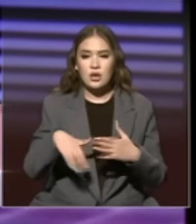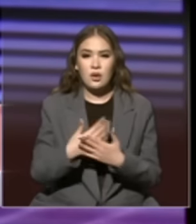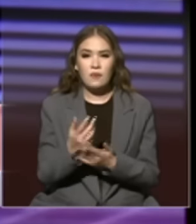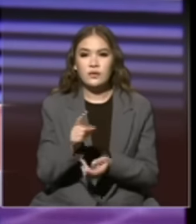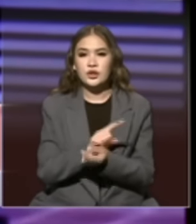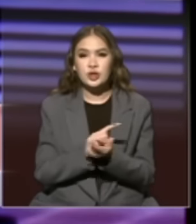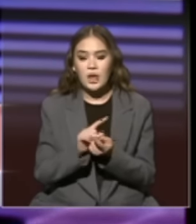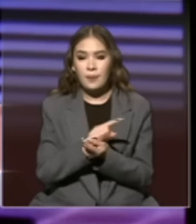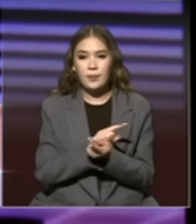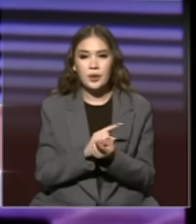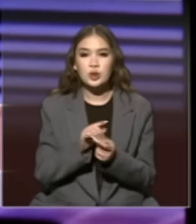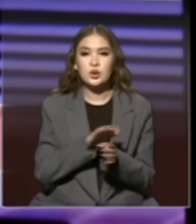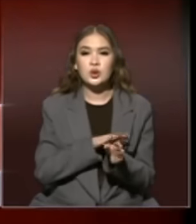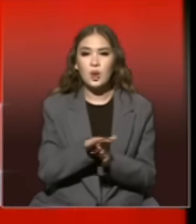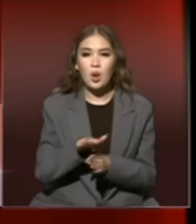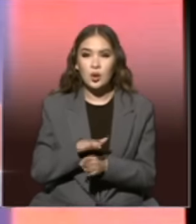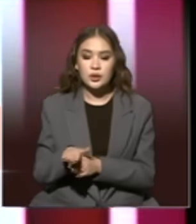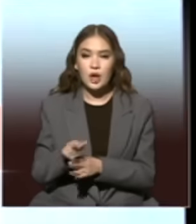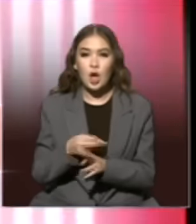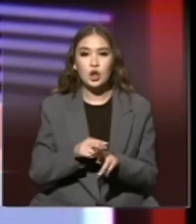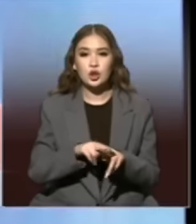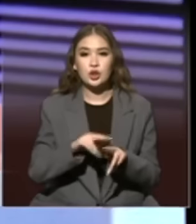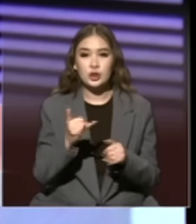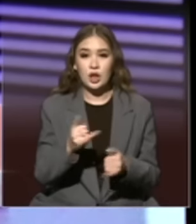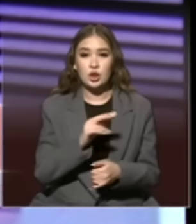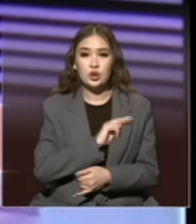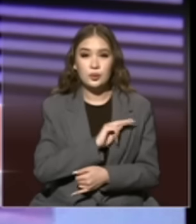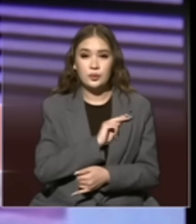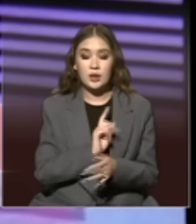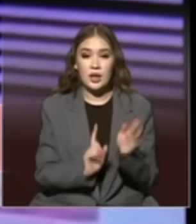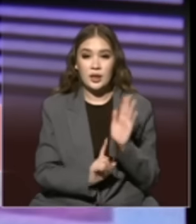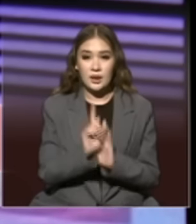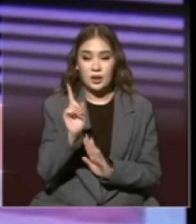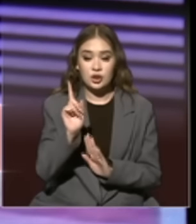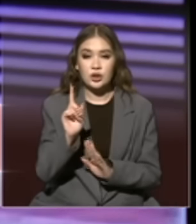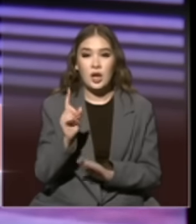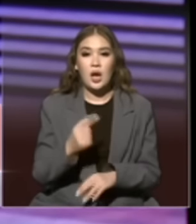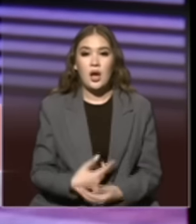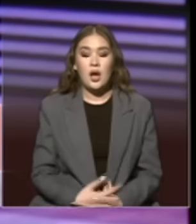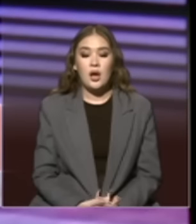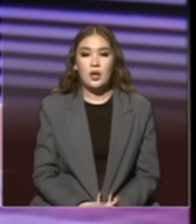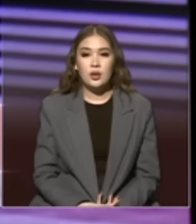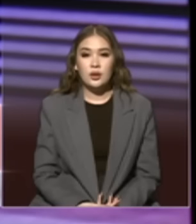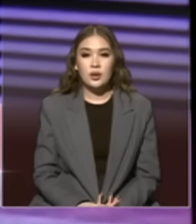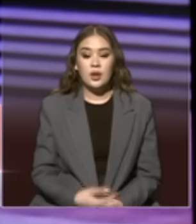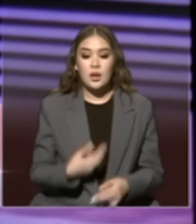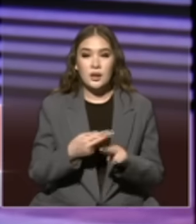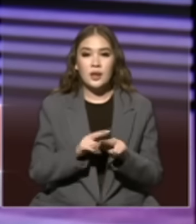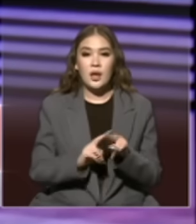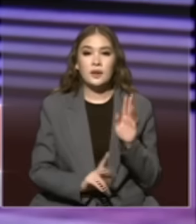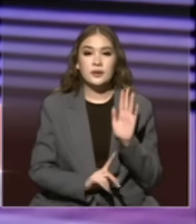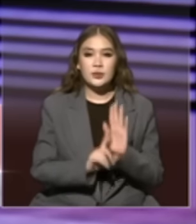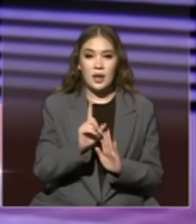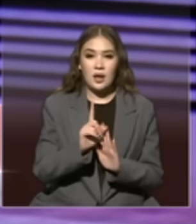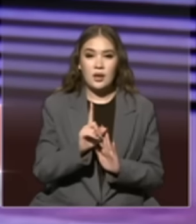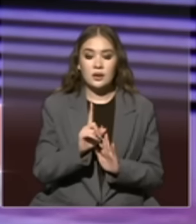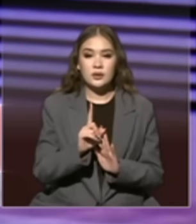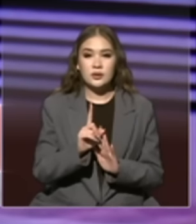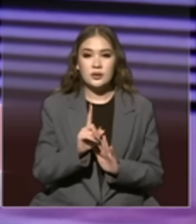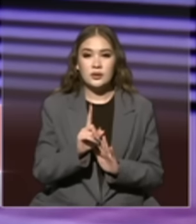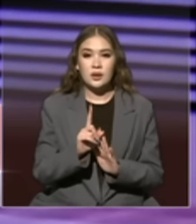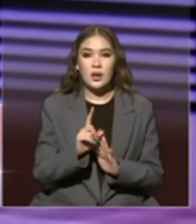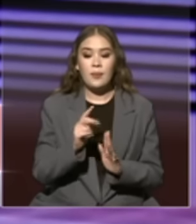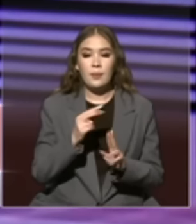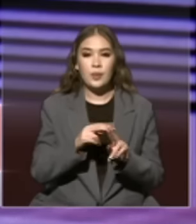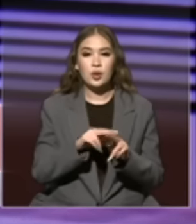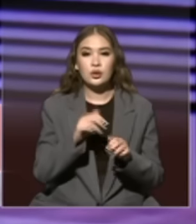толықтырулар енгізілуге қазір жұмыс жасап жатса, болашақта бұл алқабилердің тетіктерін, механизмдерін әрін жетілдіру мәселесі күн